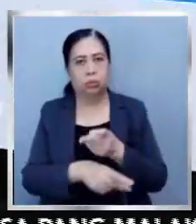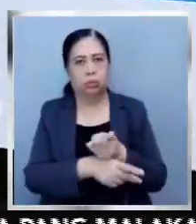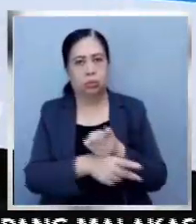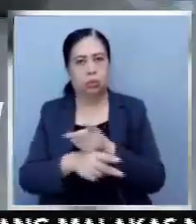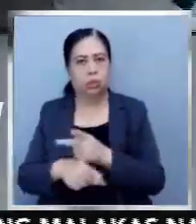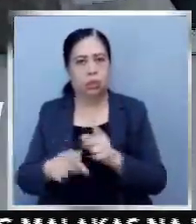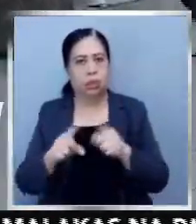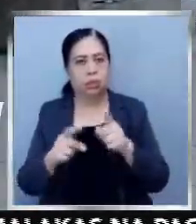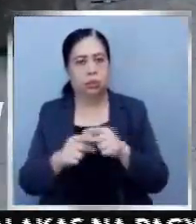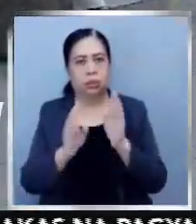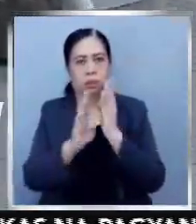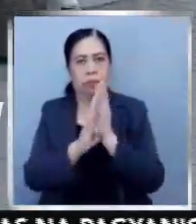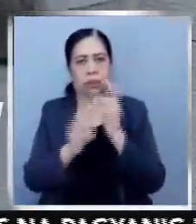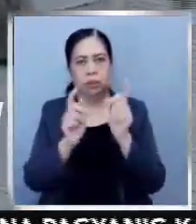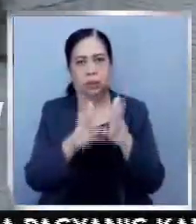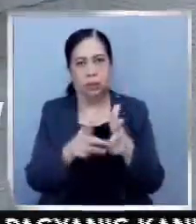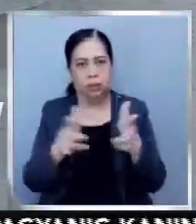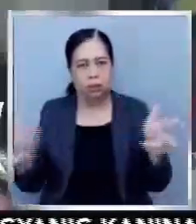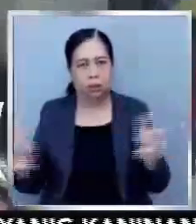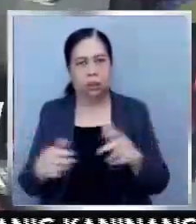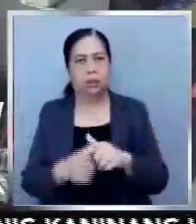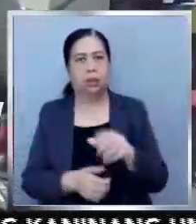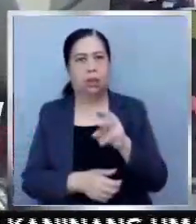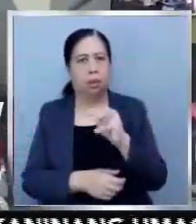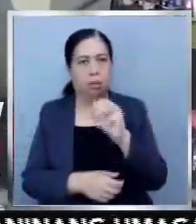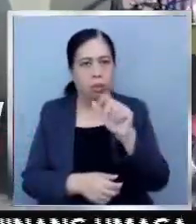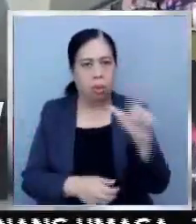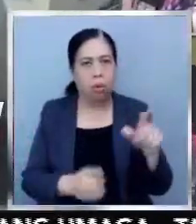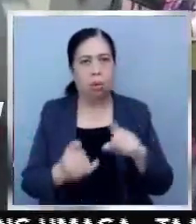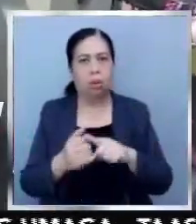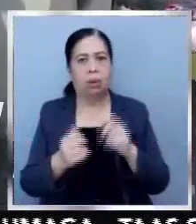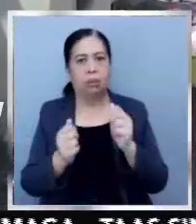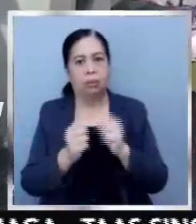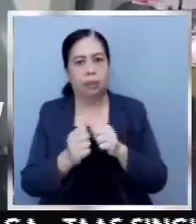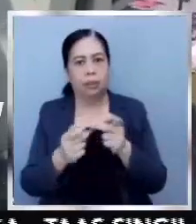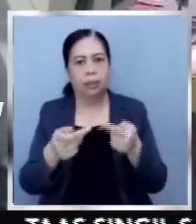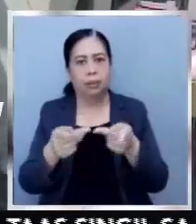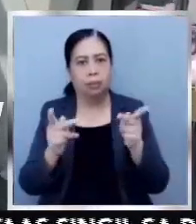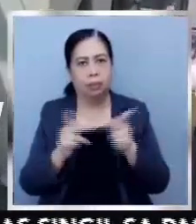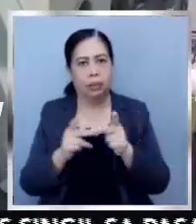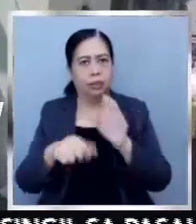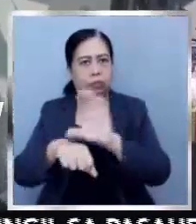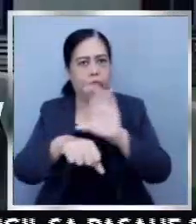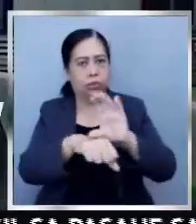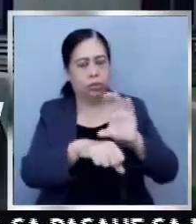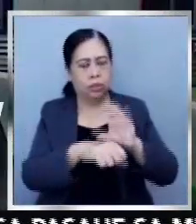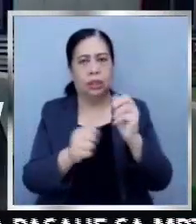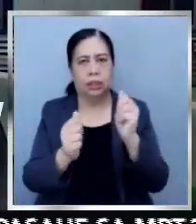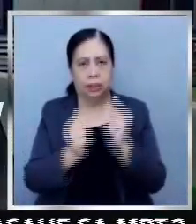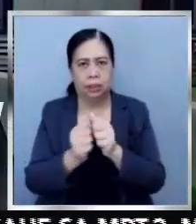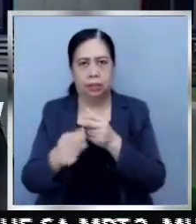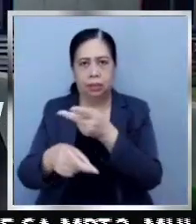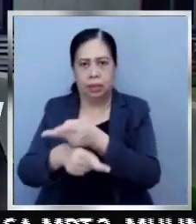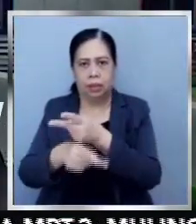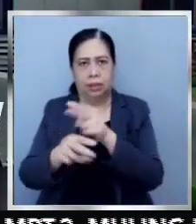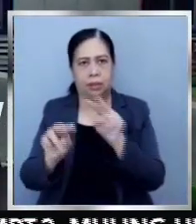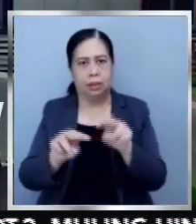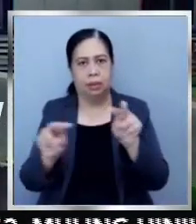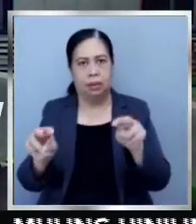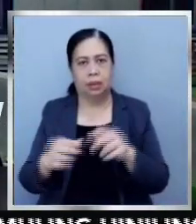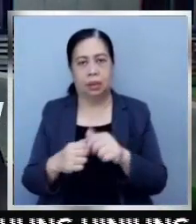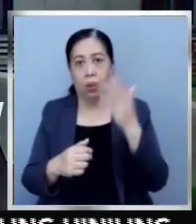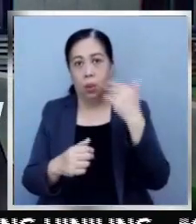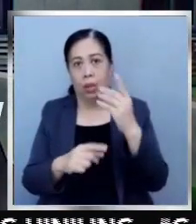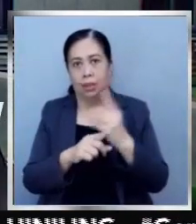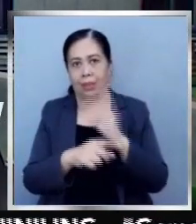terminal ng bus, mall at iba pang matataong lugar. Pati na rin ang mga place of worship ay kasama rin sa tinututukan. Lalo't by December 16 ay